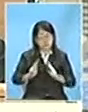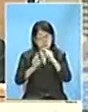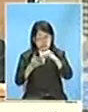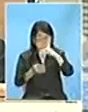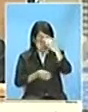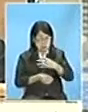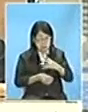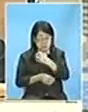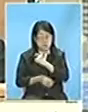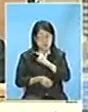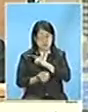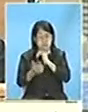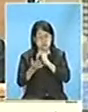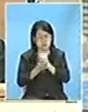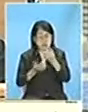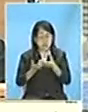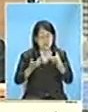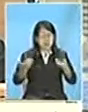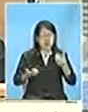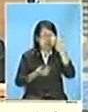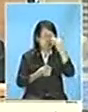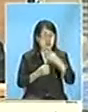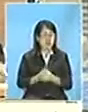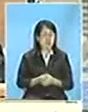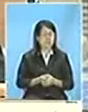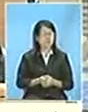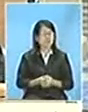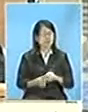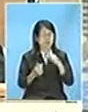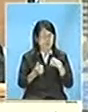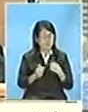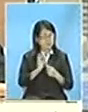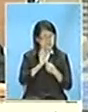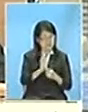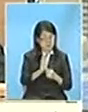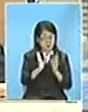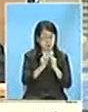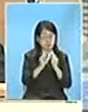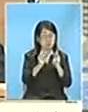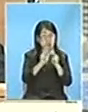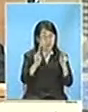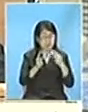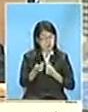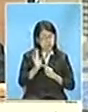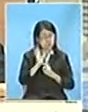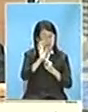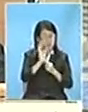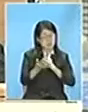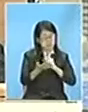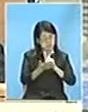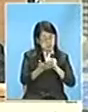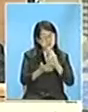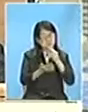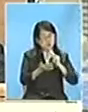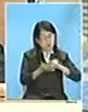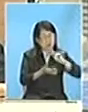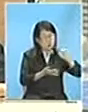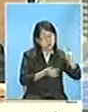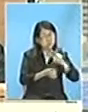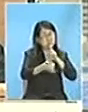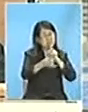รมาธิการนะครับผมก็ได้เสนอให้ท่านประธานกรรมาธิการได้มีหนังสือไปถึงถามถึงท่านนายกรัฐมนตรีในเชิงนโย